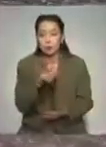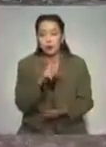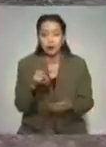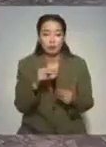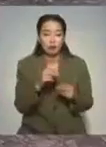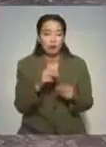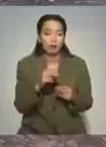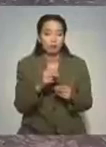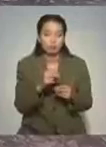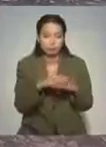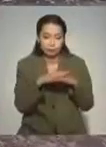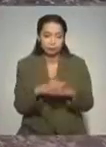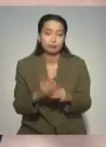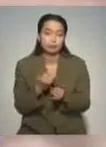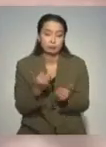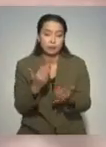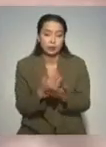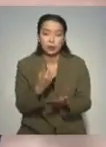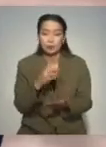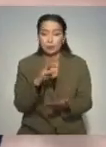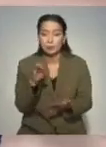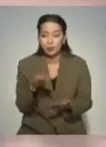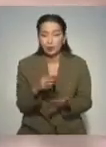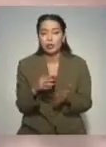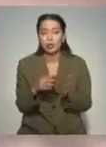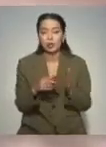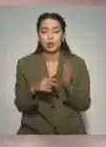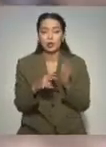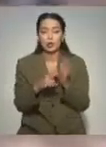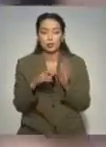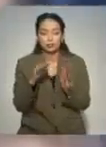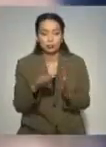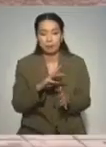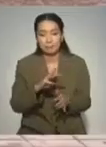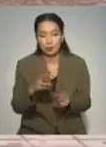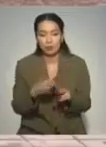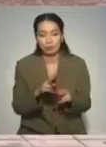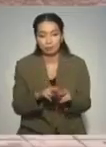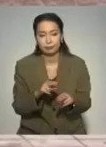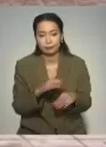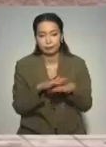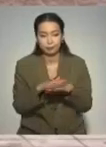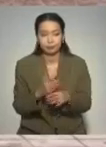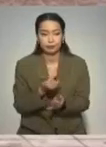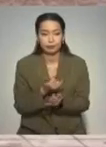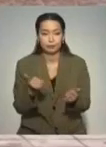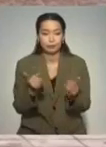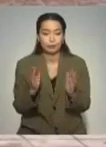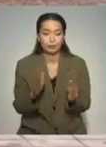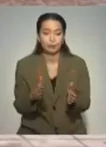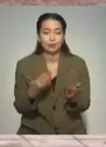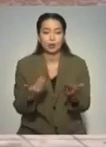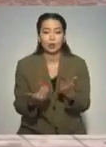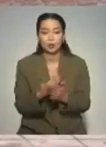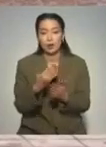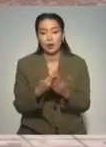қарастырылды. Қомақты соманың 1 миллиард 700 миллионы диқандарды қолдауға бағытталады. Жаңа ақпараттық жүйе көшуге